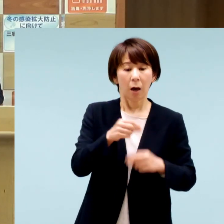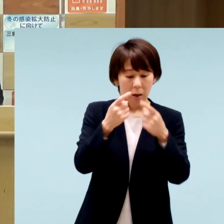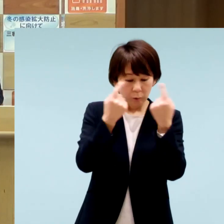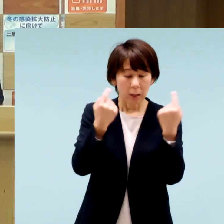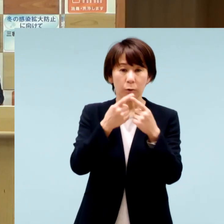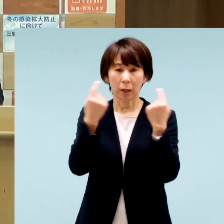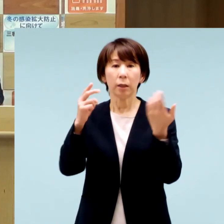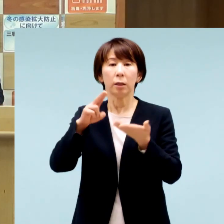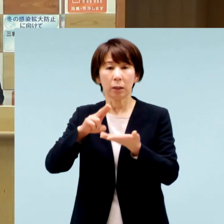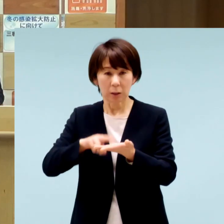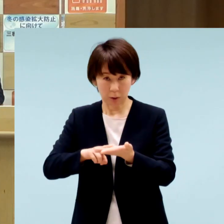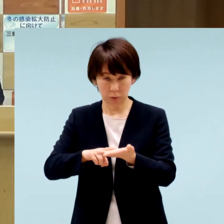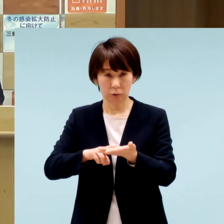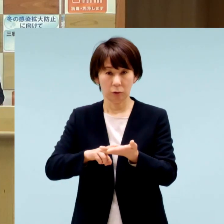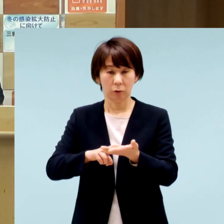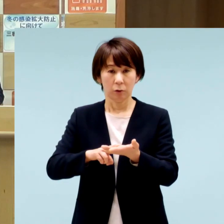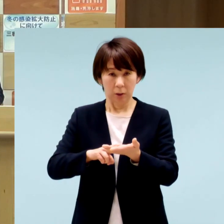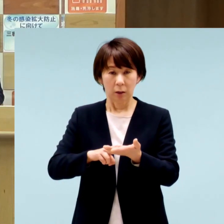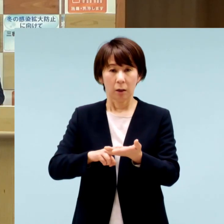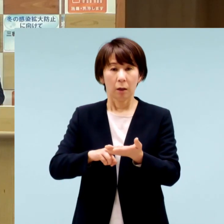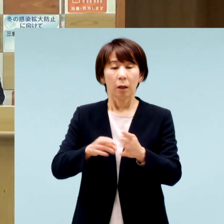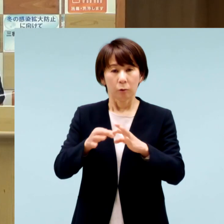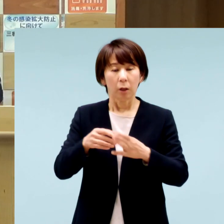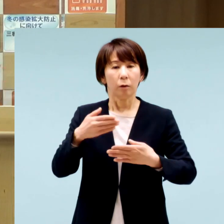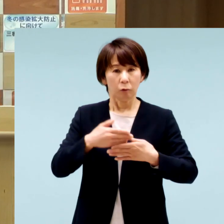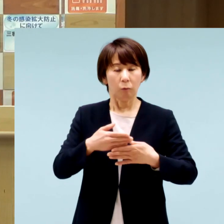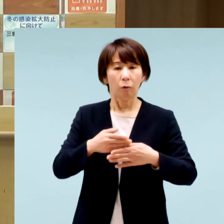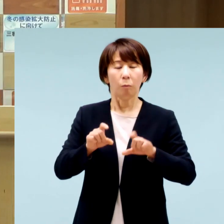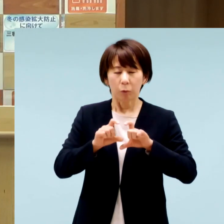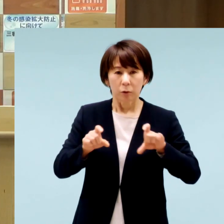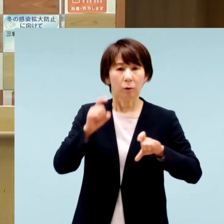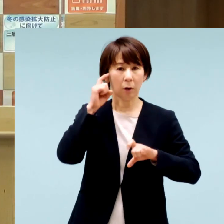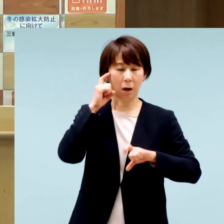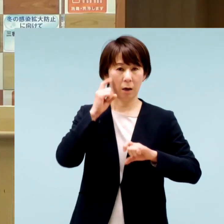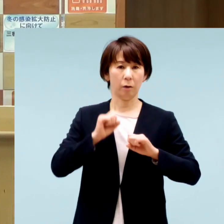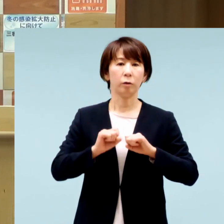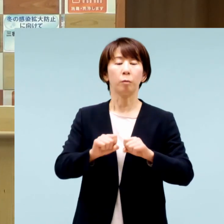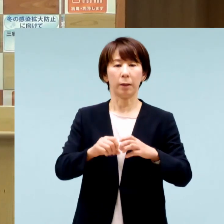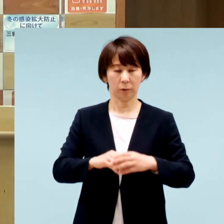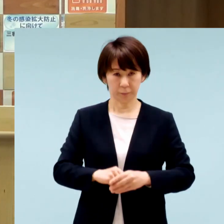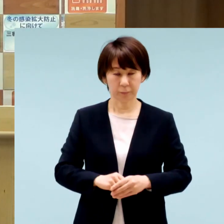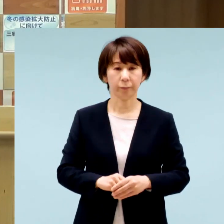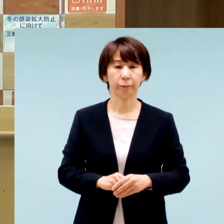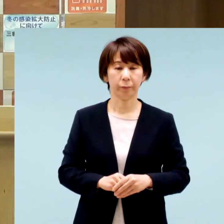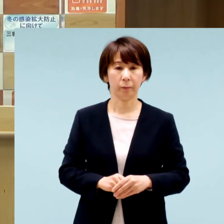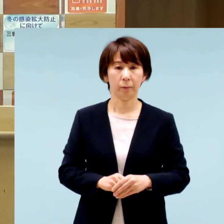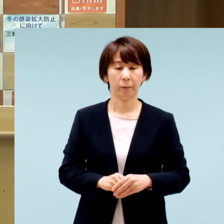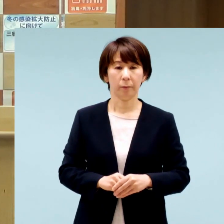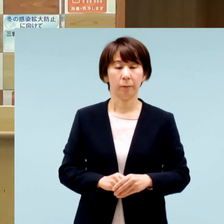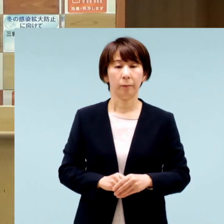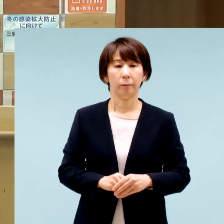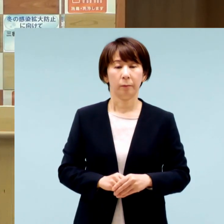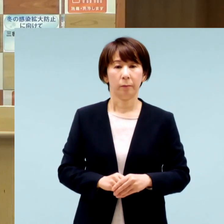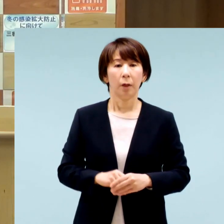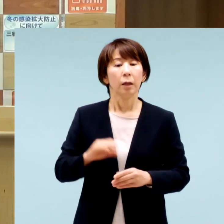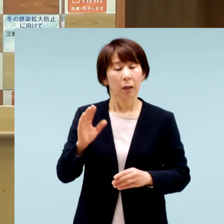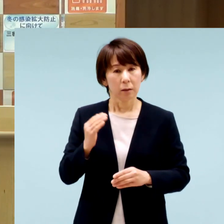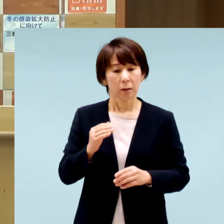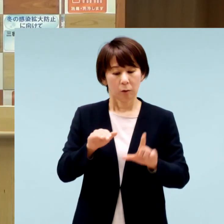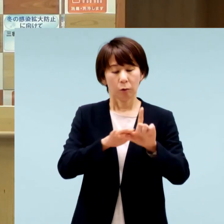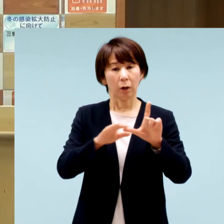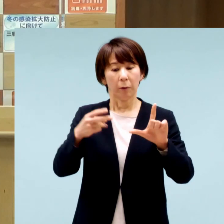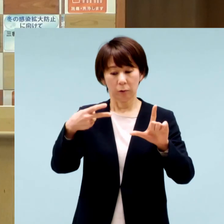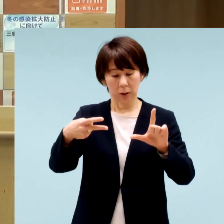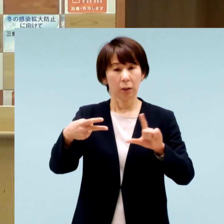道として当然考えていきたいと思ってるんですが、ただ本当にここがみんな各都道府県バラバラで大丈夫なのか